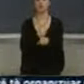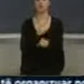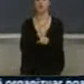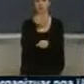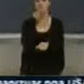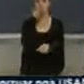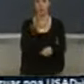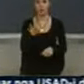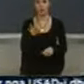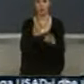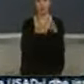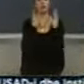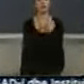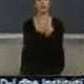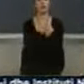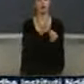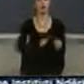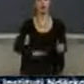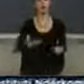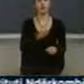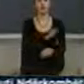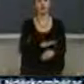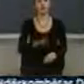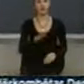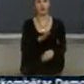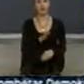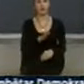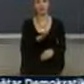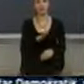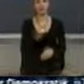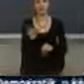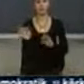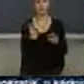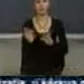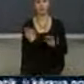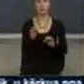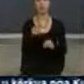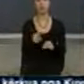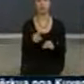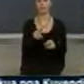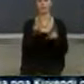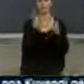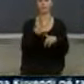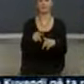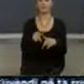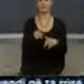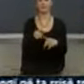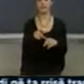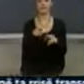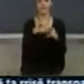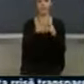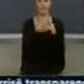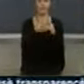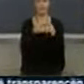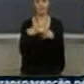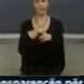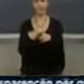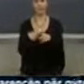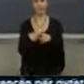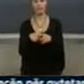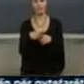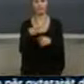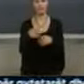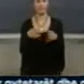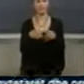në mes të gjithë digasterve të sektorit sigurisë. Aleonca për ardmerin e Kosovë si